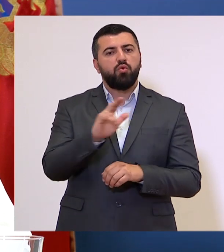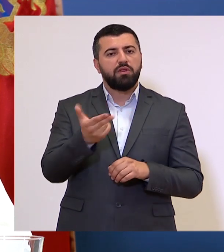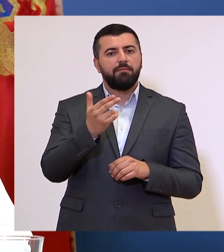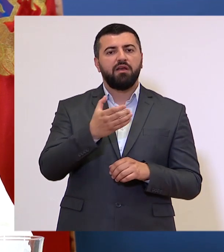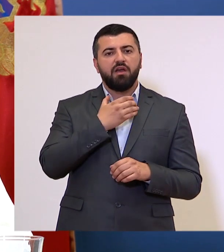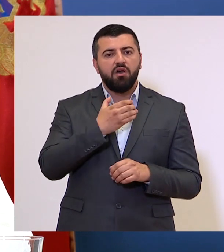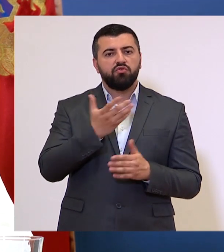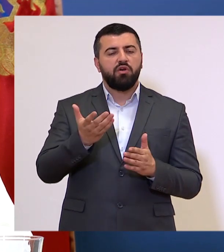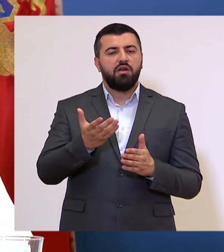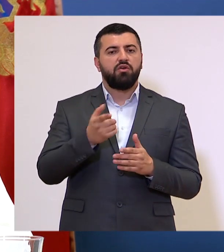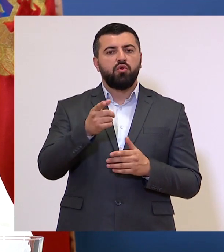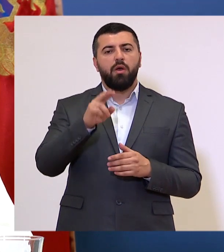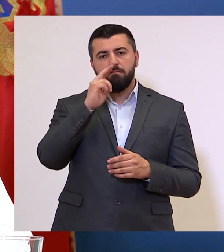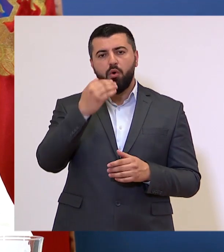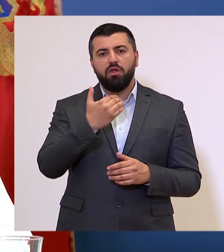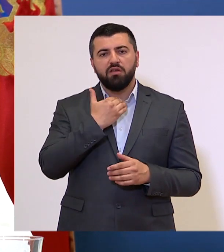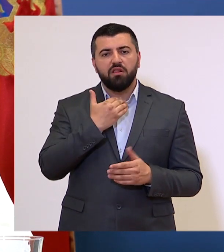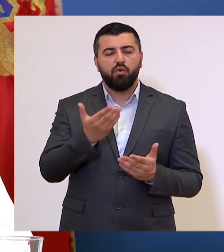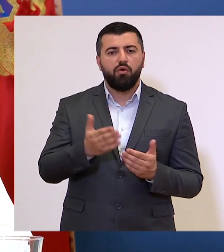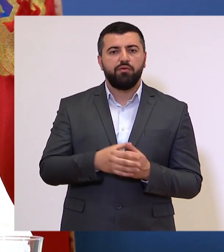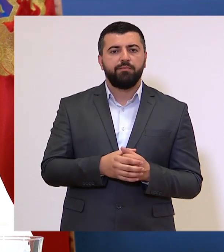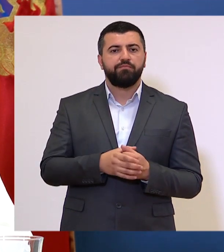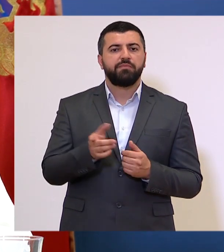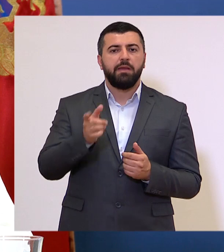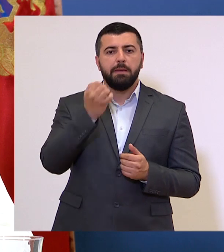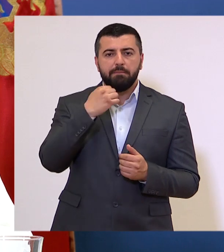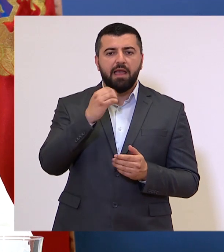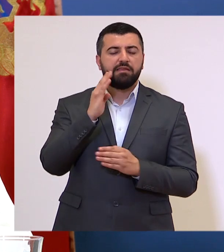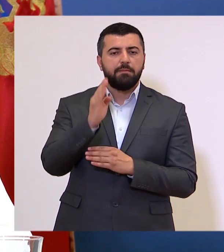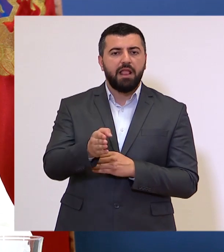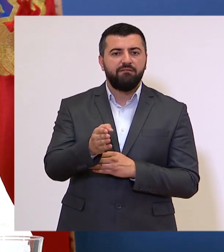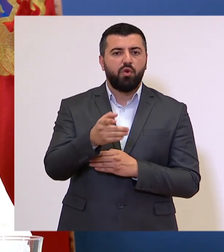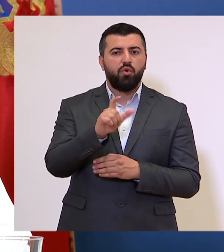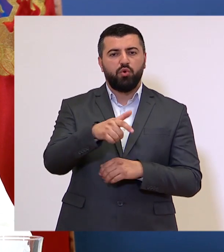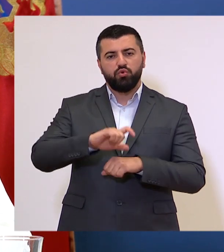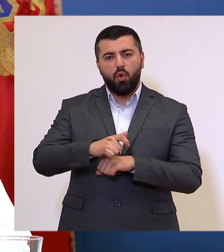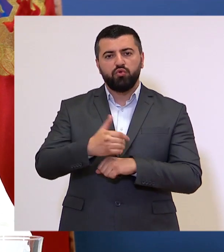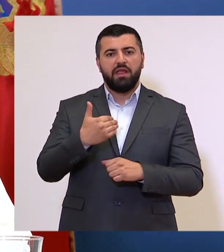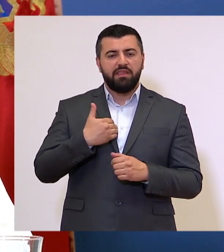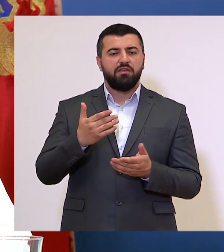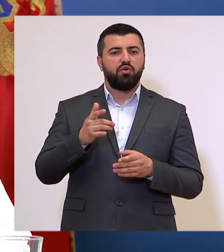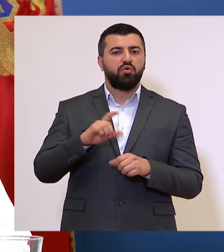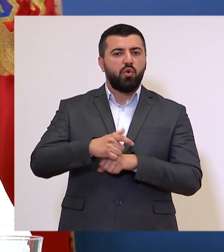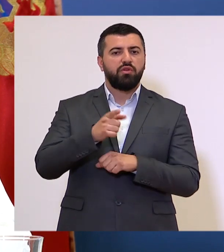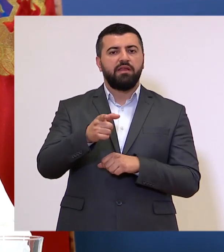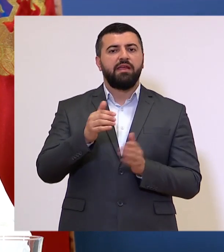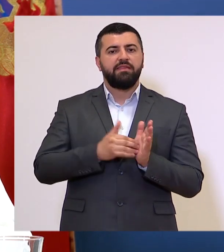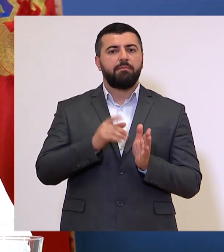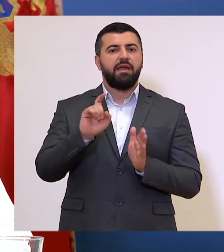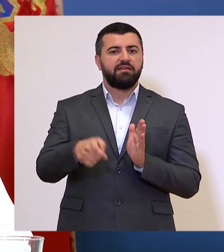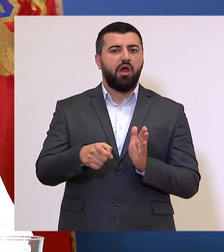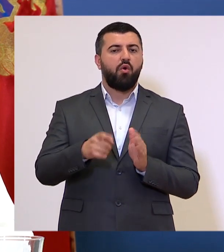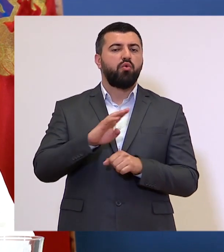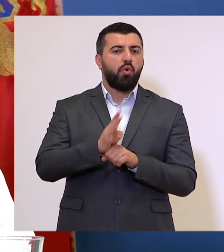to je kašalj, to je bol u grlu. I praksa i pravilo epidemiološko pa i nas kliničara da takve bolesnike tretiramo